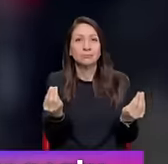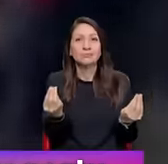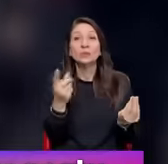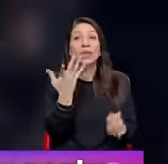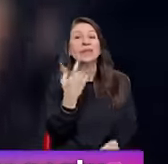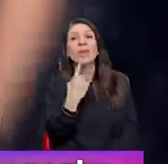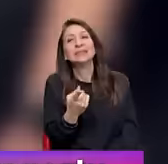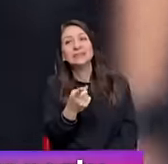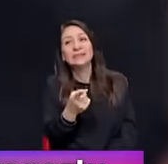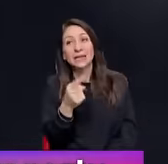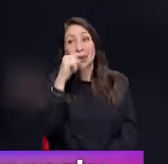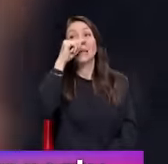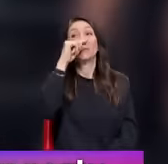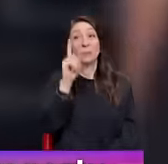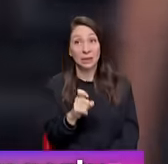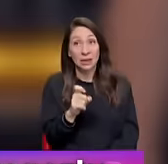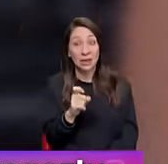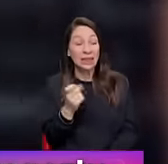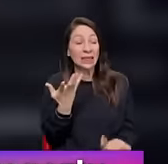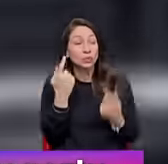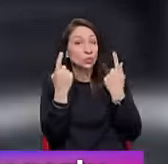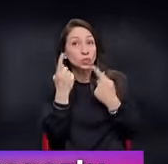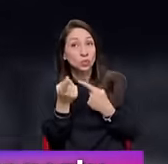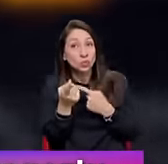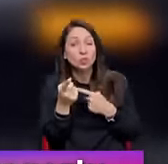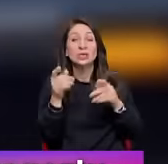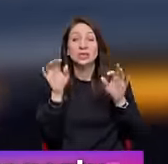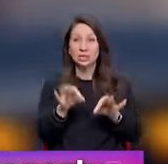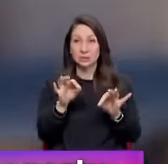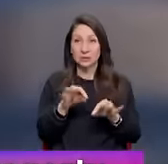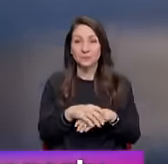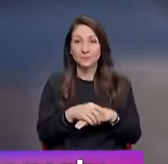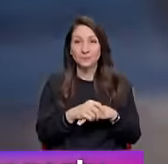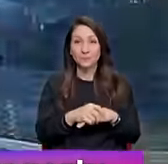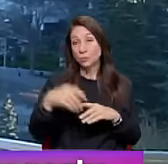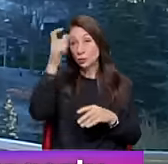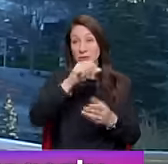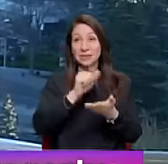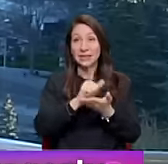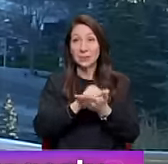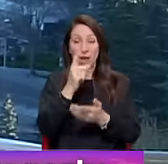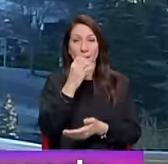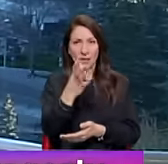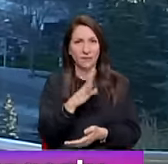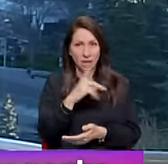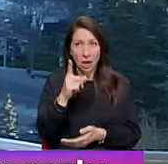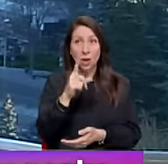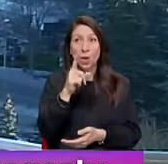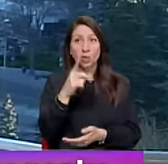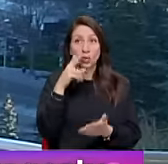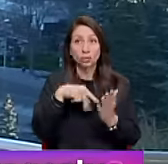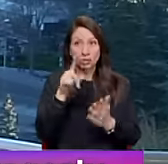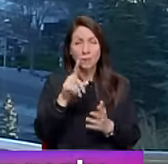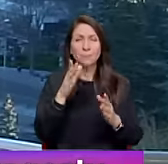ne dersiniz? Kibir mi dersiniz? Nasıl yaklaşırsınız? Şimdi Türkiye Gazetesi'nde de bir haber var. Onu da